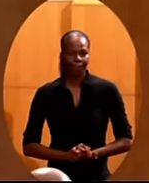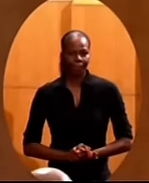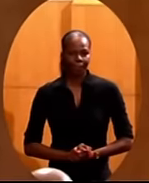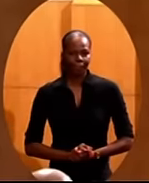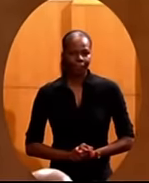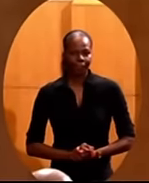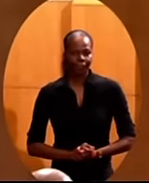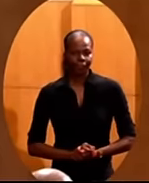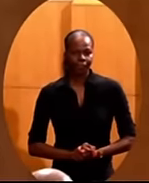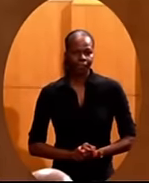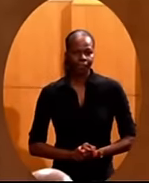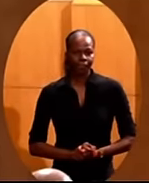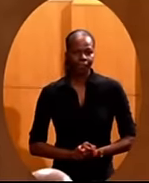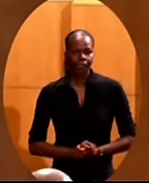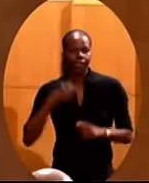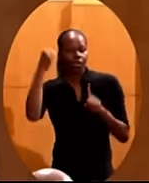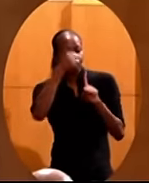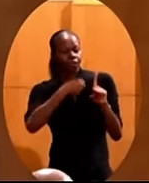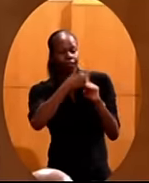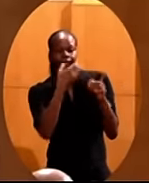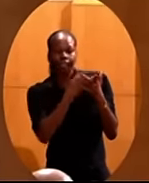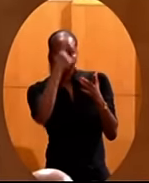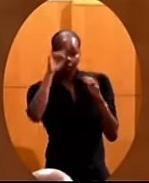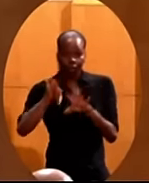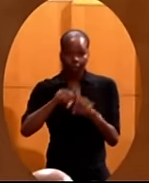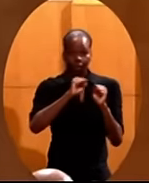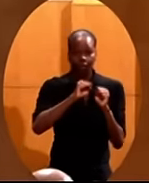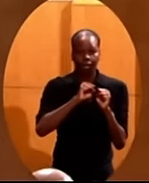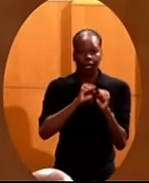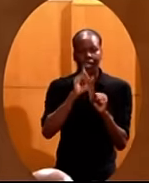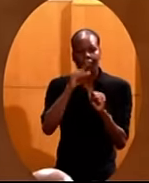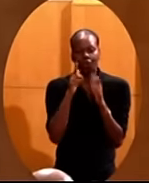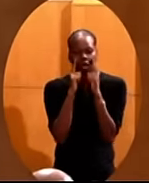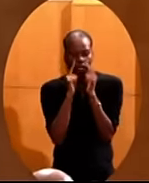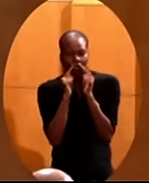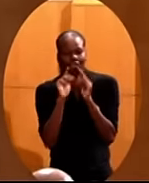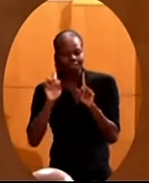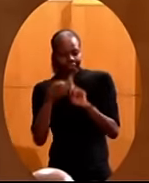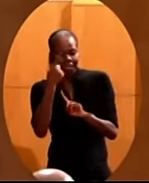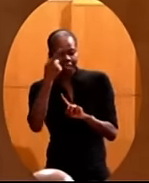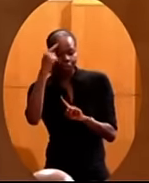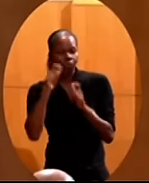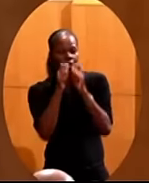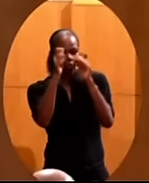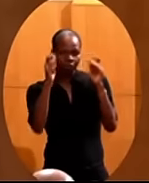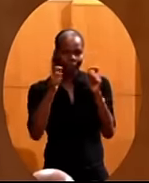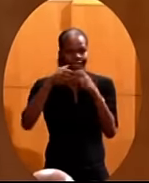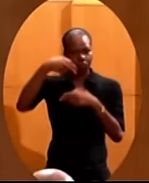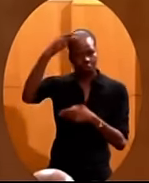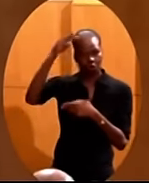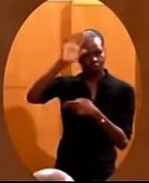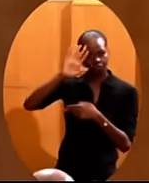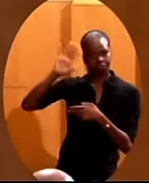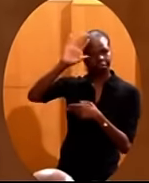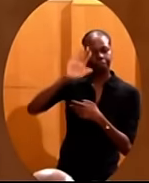dans ce combat pour l'emploi une attention particulière sera réservé aux entreprises du